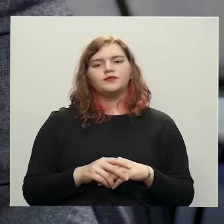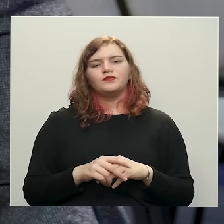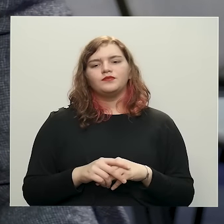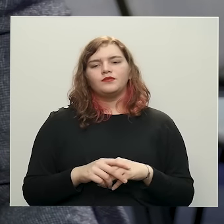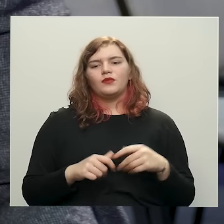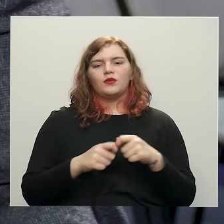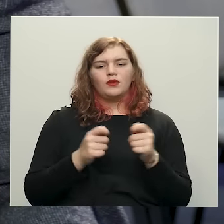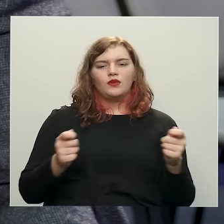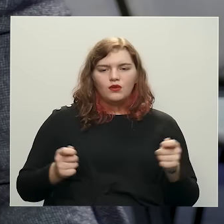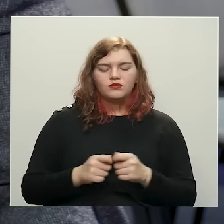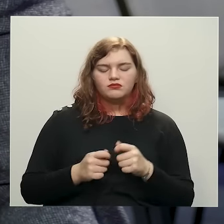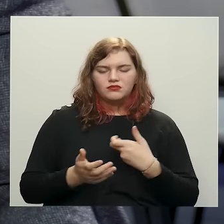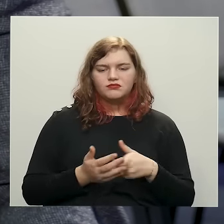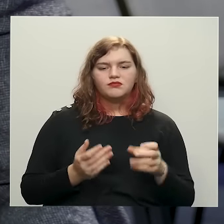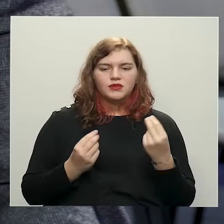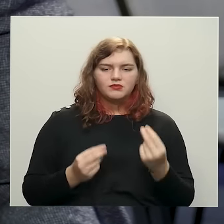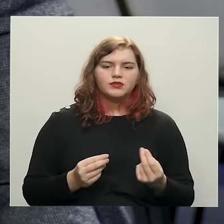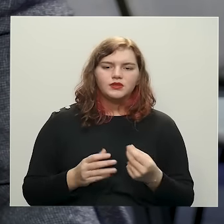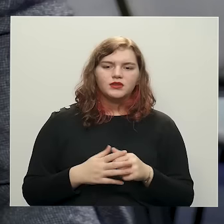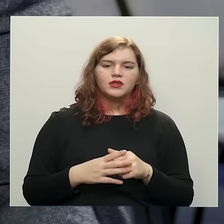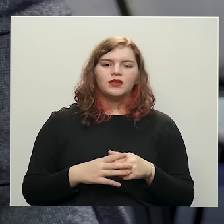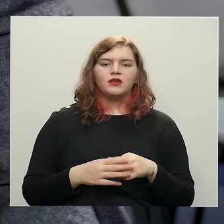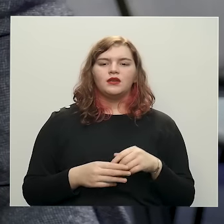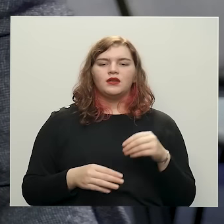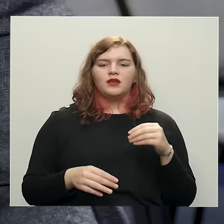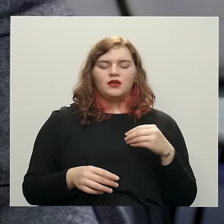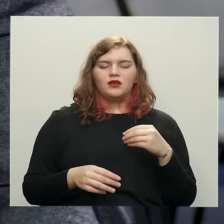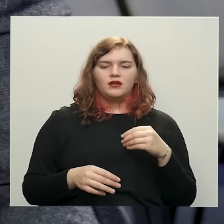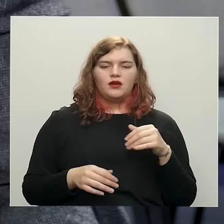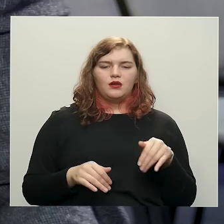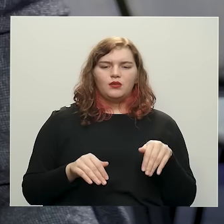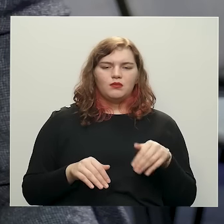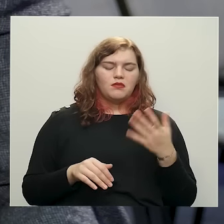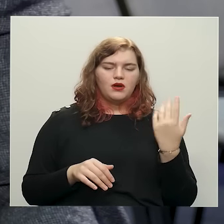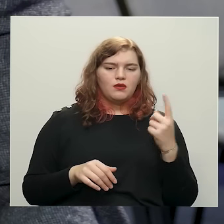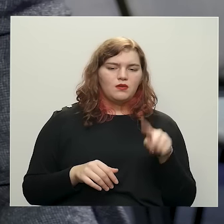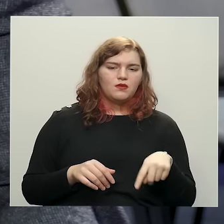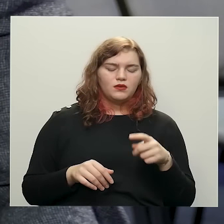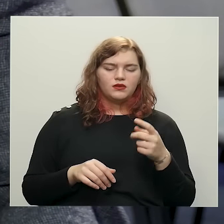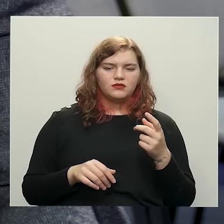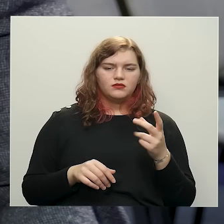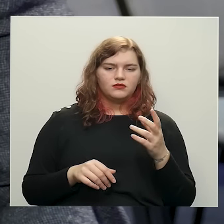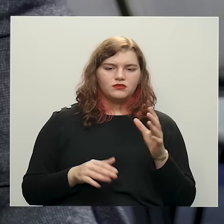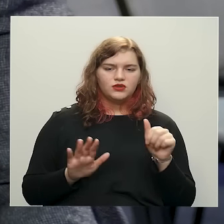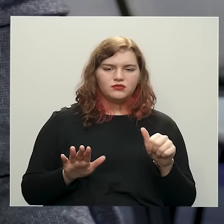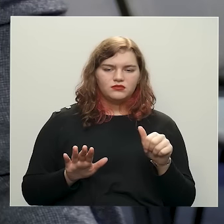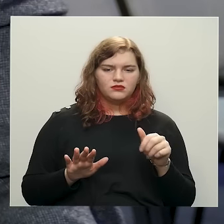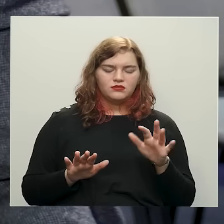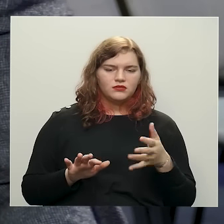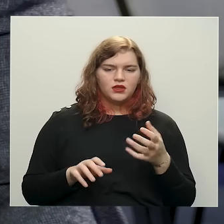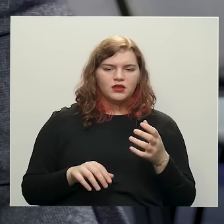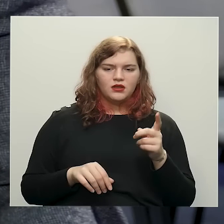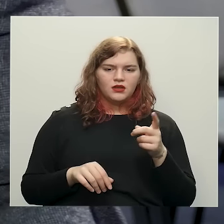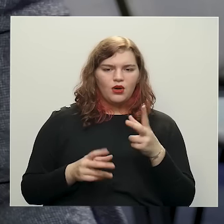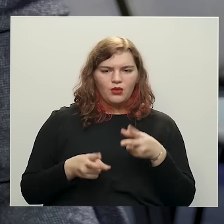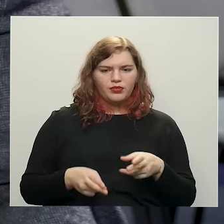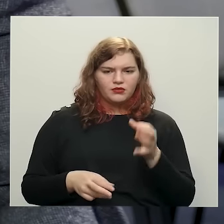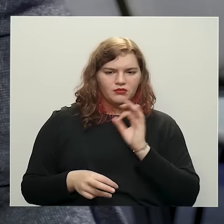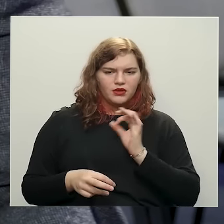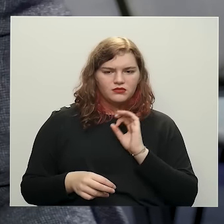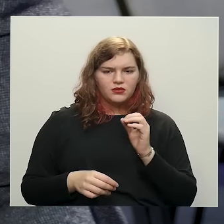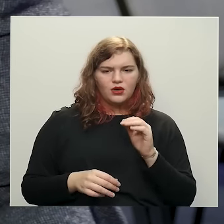tot i-a decurs foarte bine. Și a fost cu ea acum vreo o lună jumătate la control și a spus oprim orice